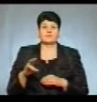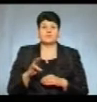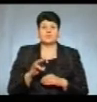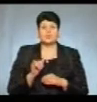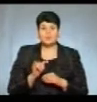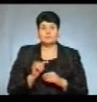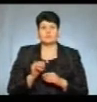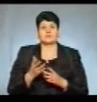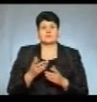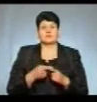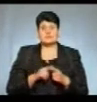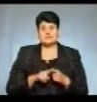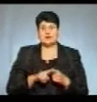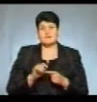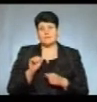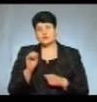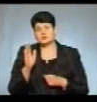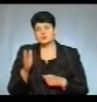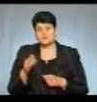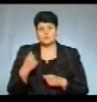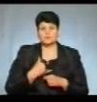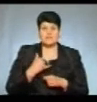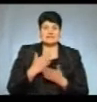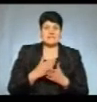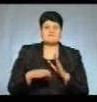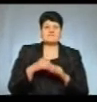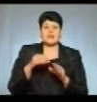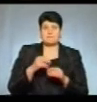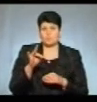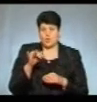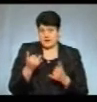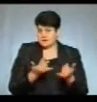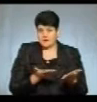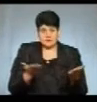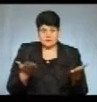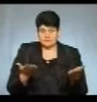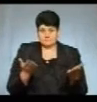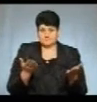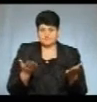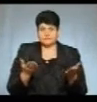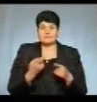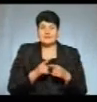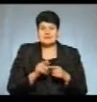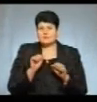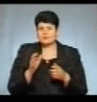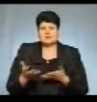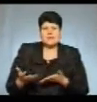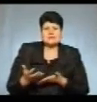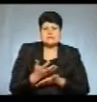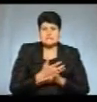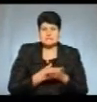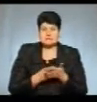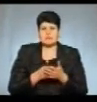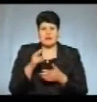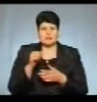Ну, насамперед, це може бути, в нас зараз є вибори, тобто може бути якраз збір та розповсюдження таких даних, вони